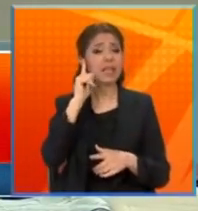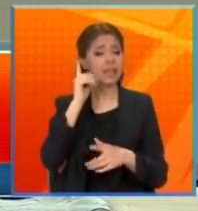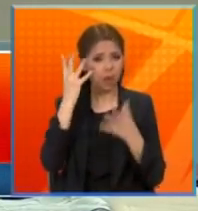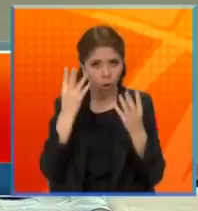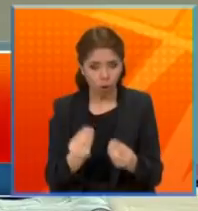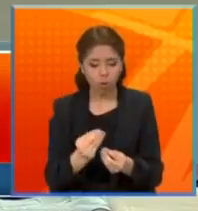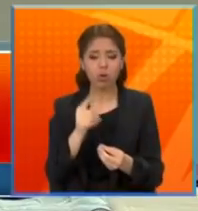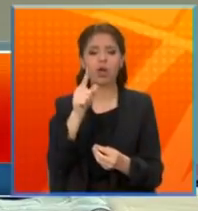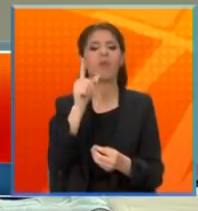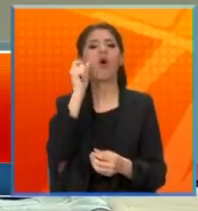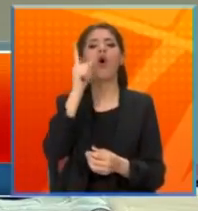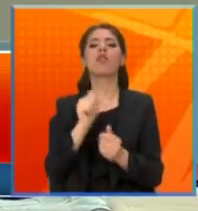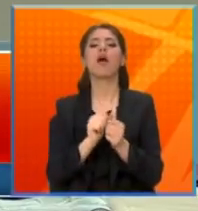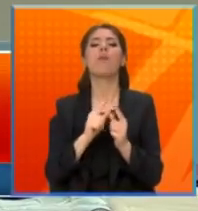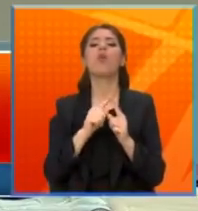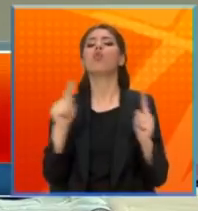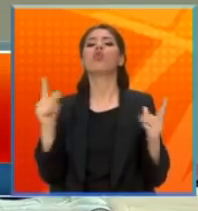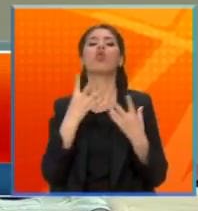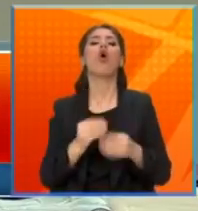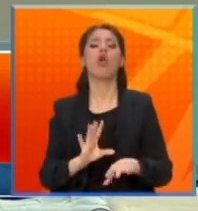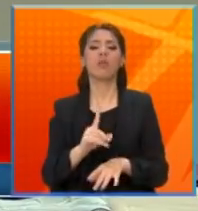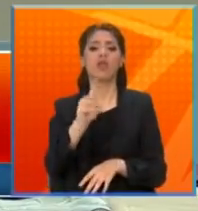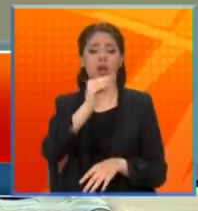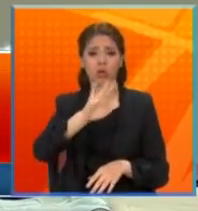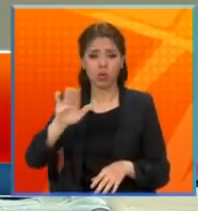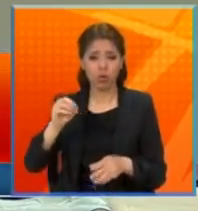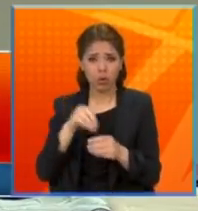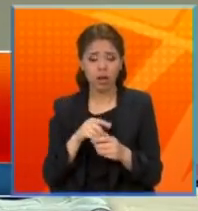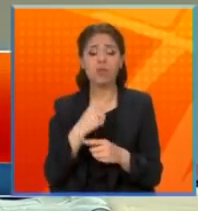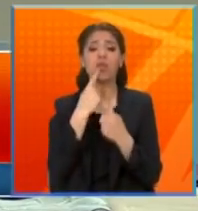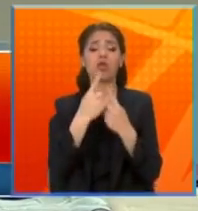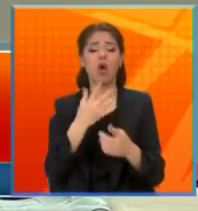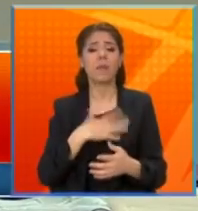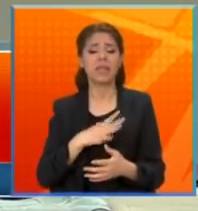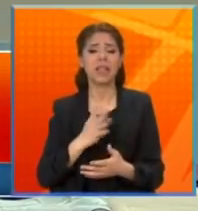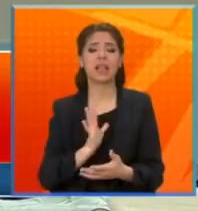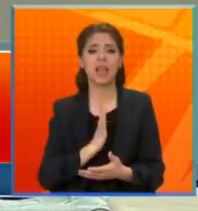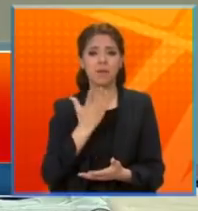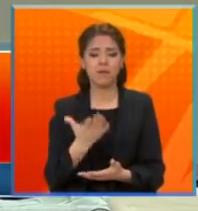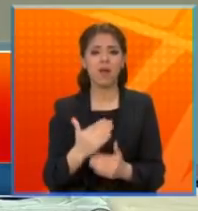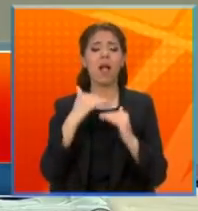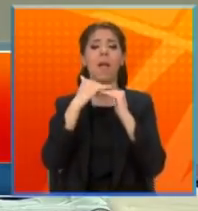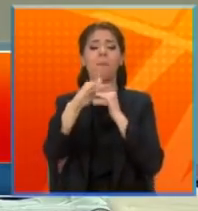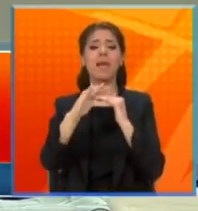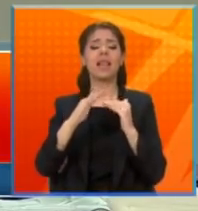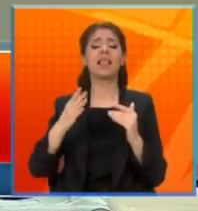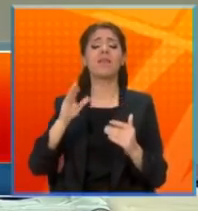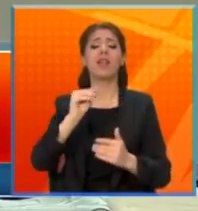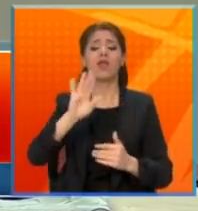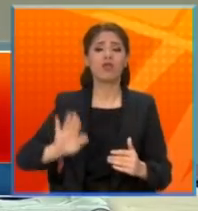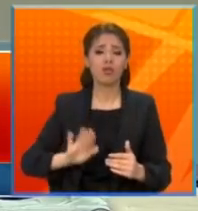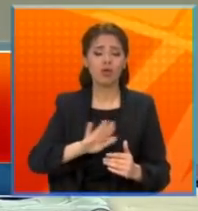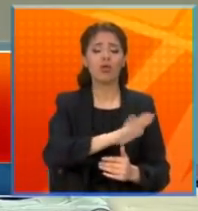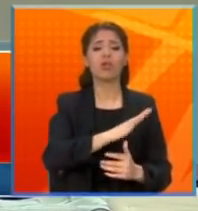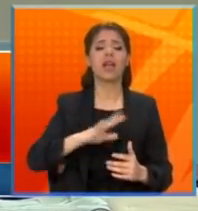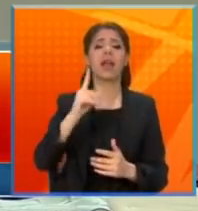özlem uzun sürmeyecek. Çocuklarımız için de söyleyeceklerim var. Milletimizin evlatları,